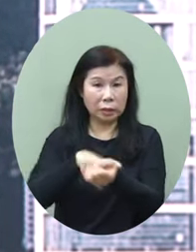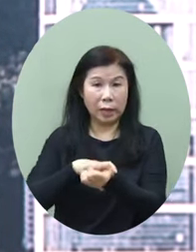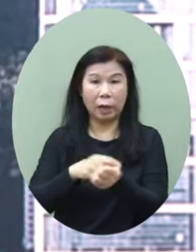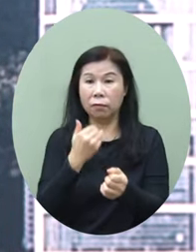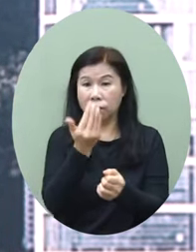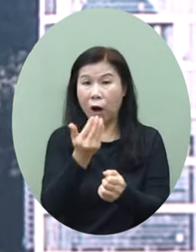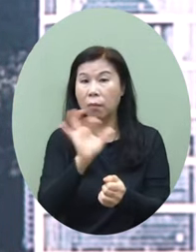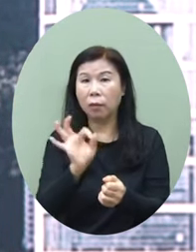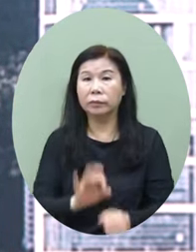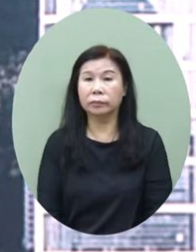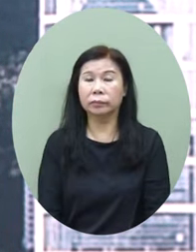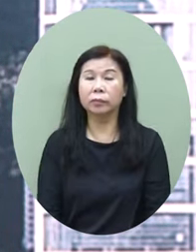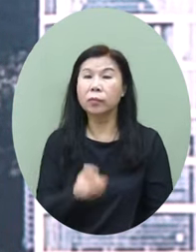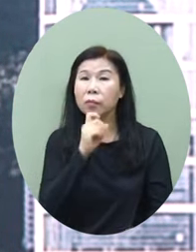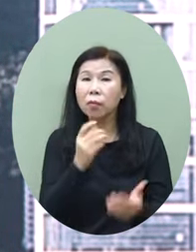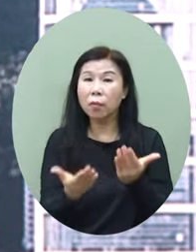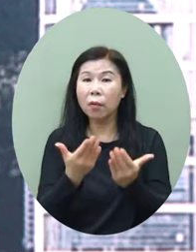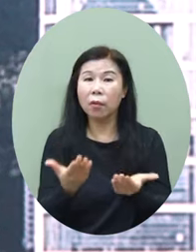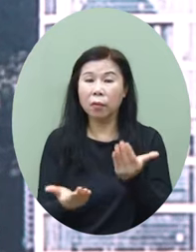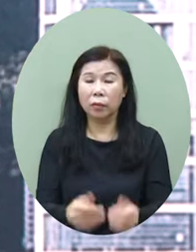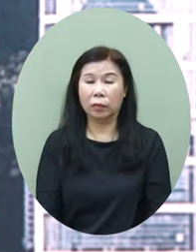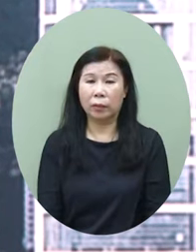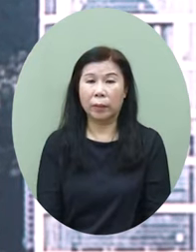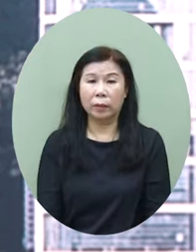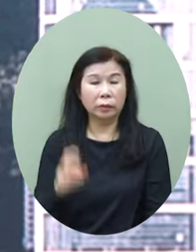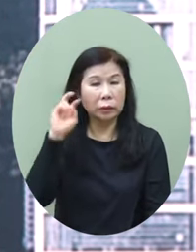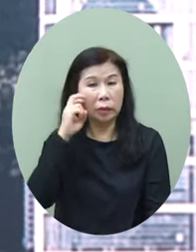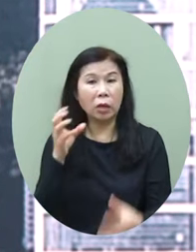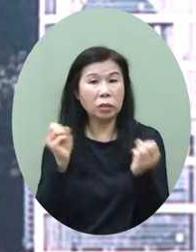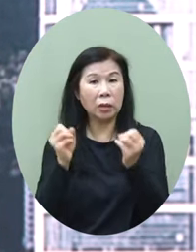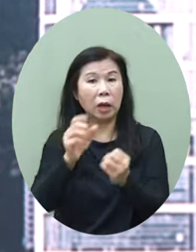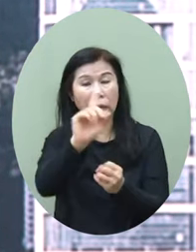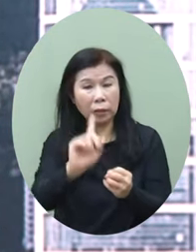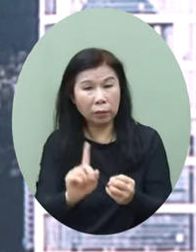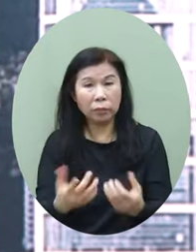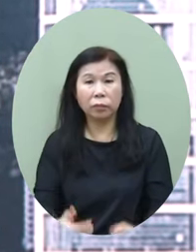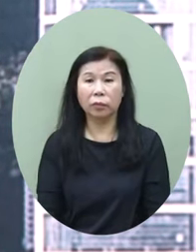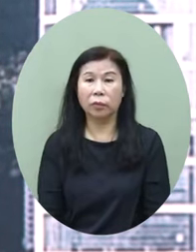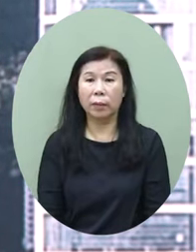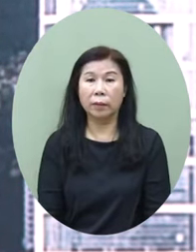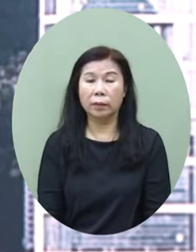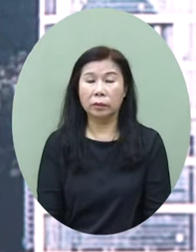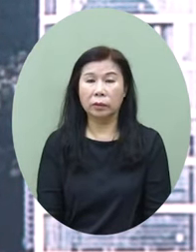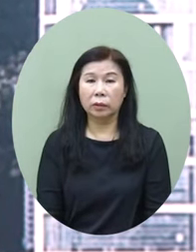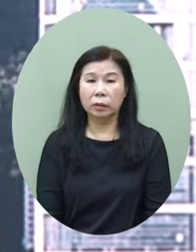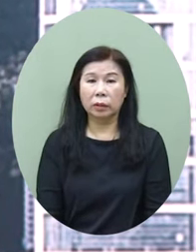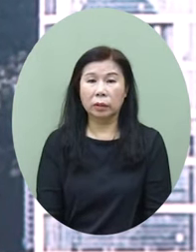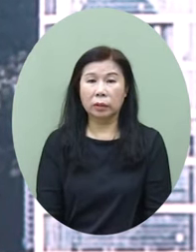因為都是有可能要研究的原因他有沒有一些所謂可以